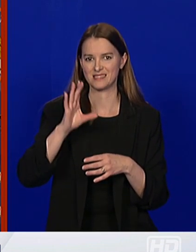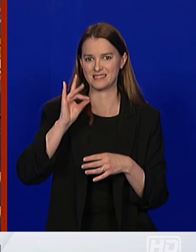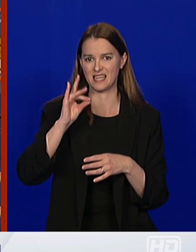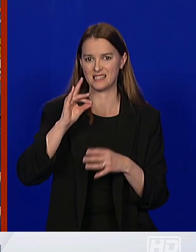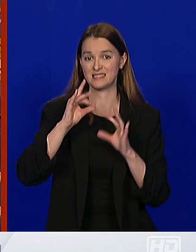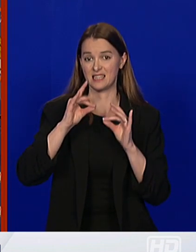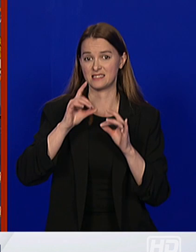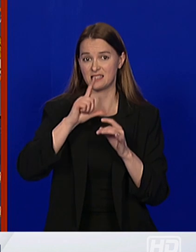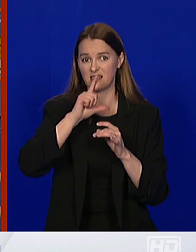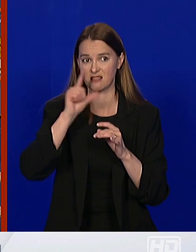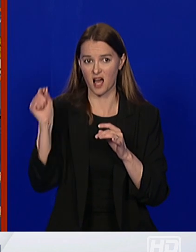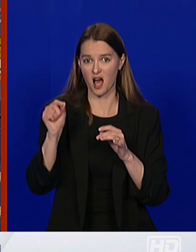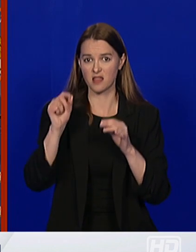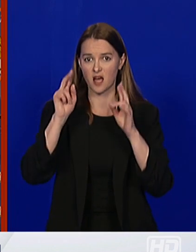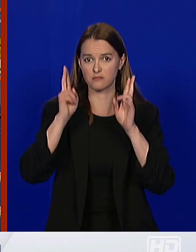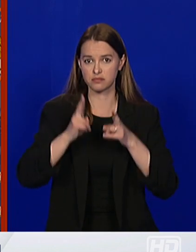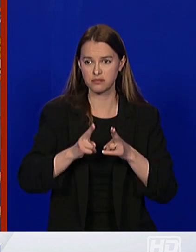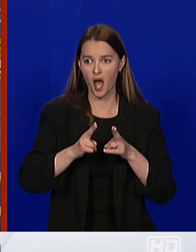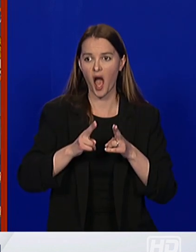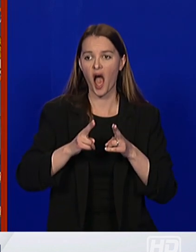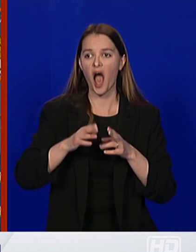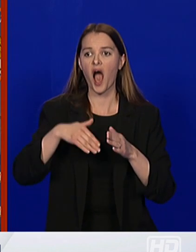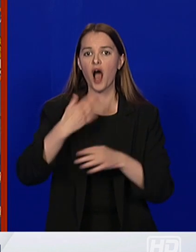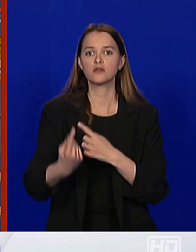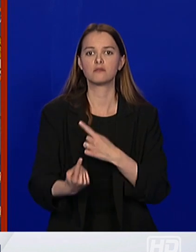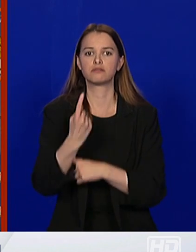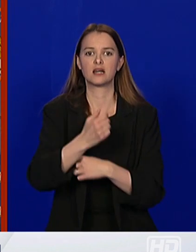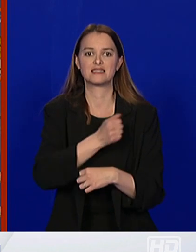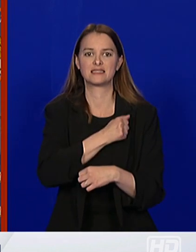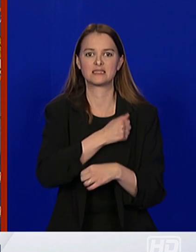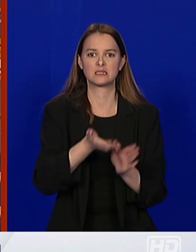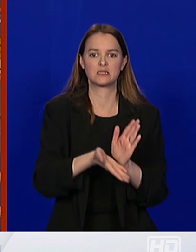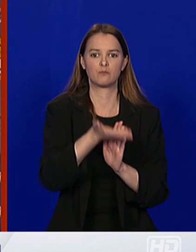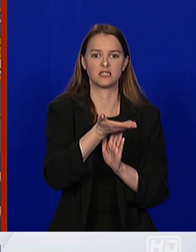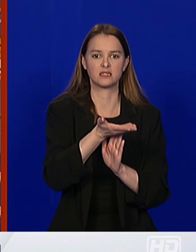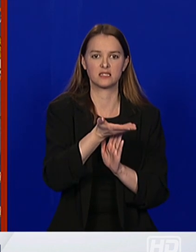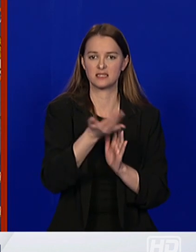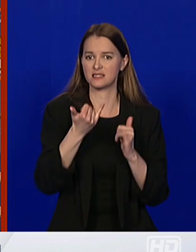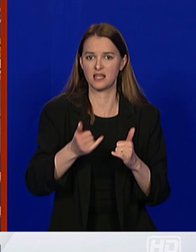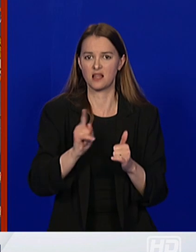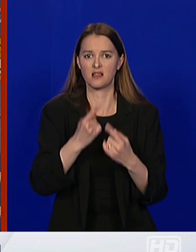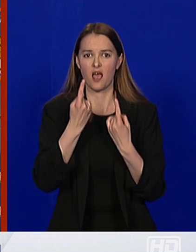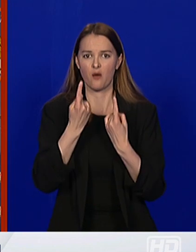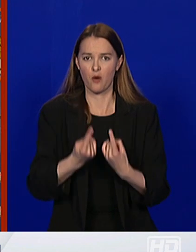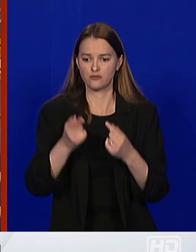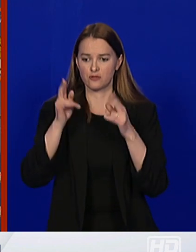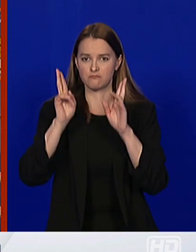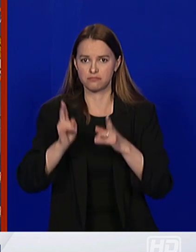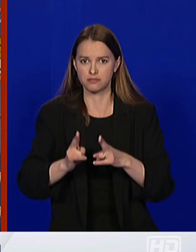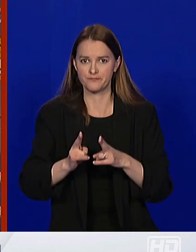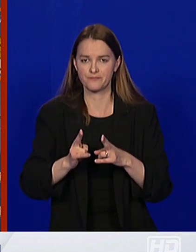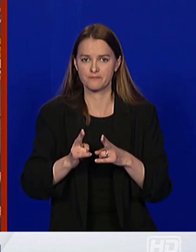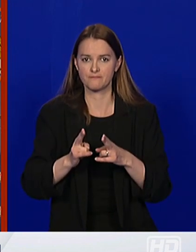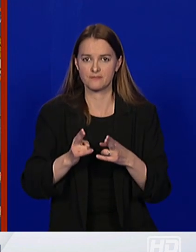Split. Tako da mi nemamo taj pad koji je potreban da bi odlučili. A kako će biti situacija